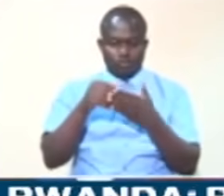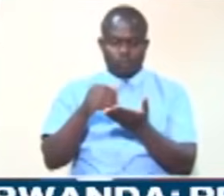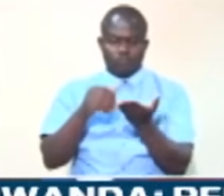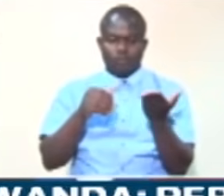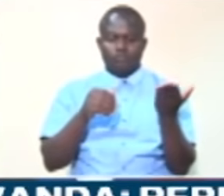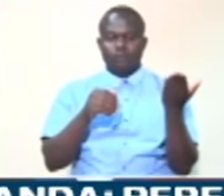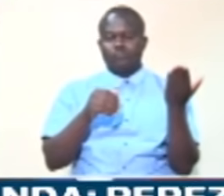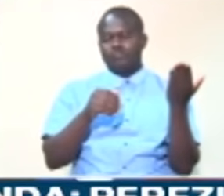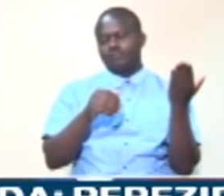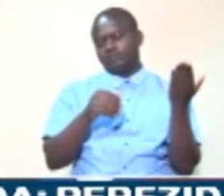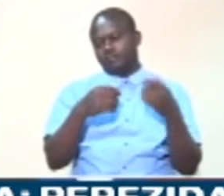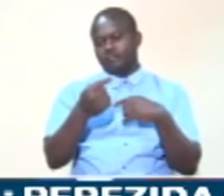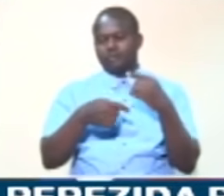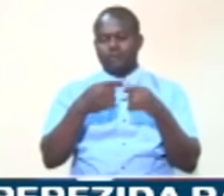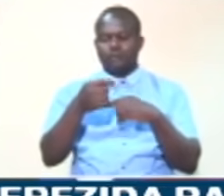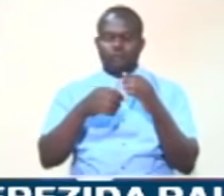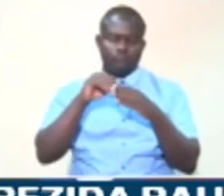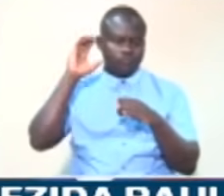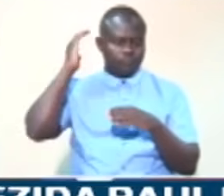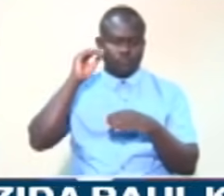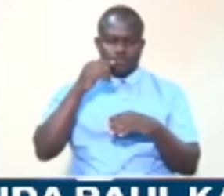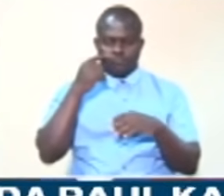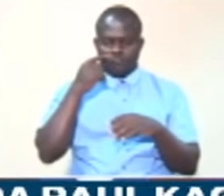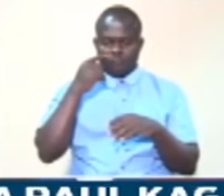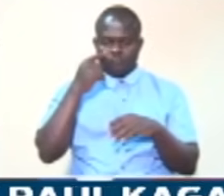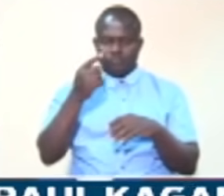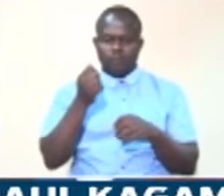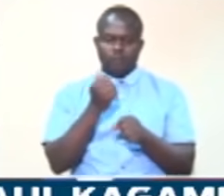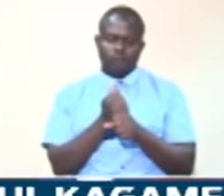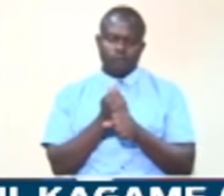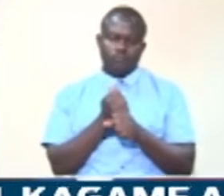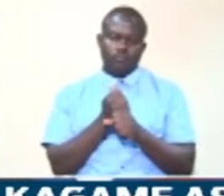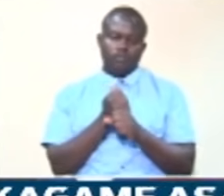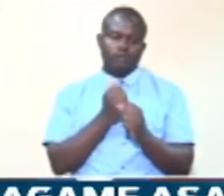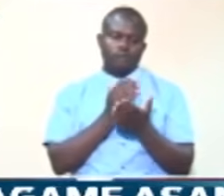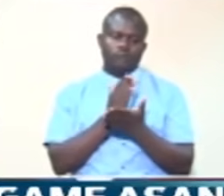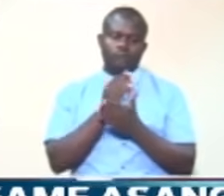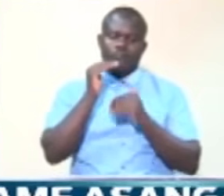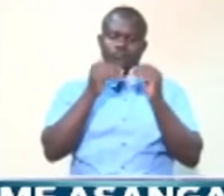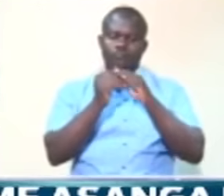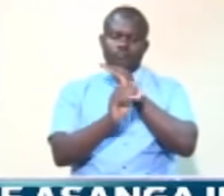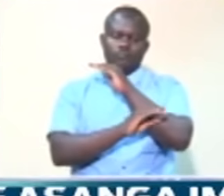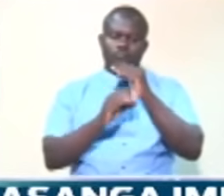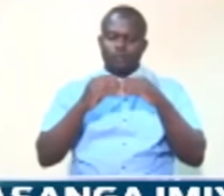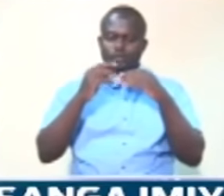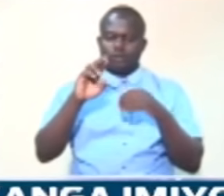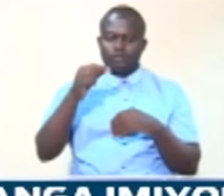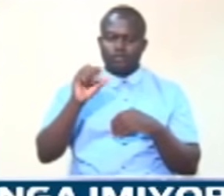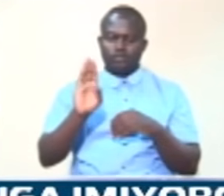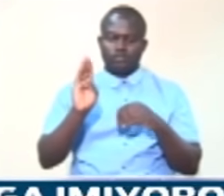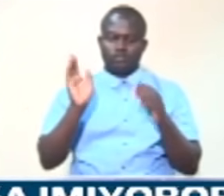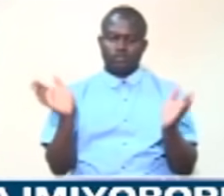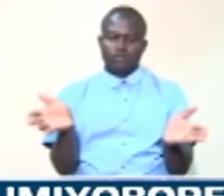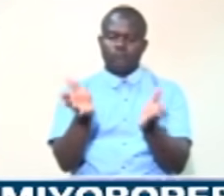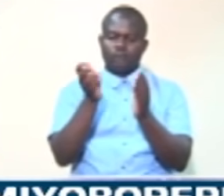rw'Ikinyarwanda. Paul, dukomeze n'amakuru areba umwuga dukora. Nibyo, urwego rw'igihugu rw'imiyoborere RGB